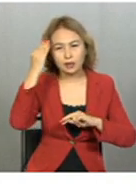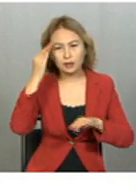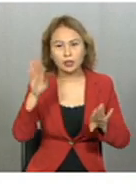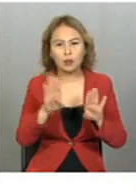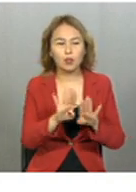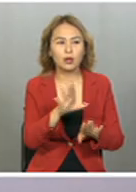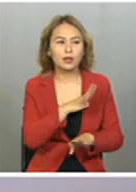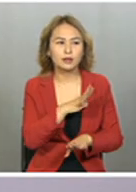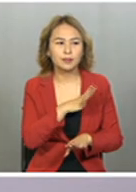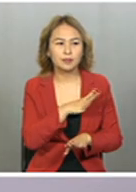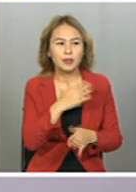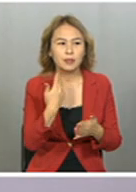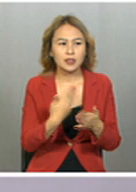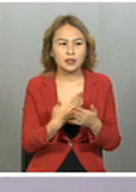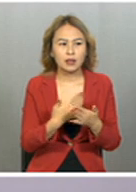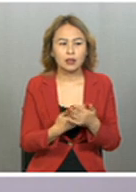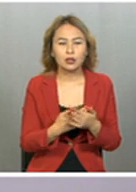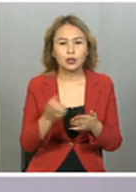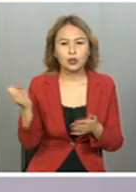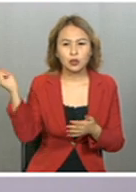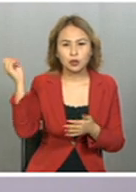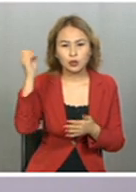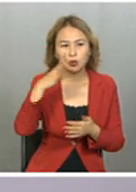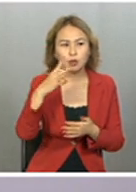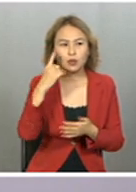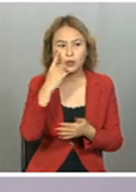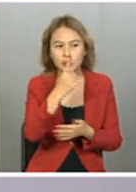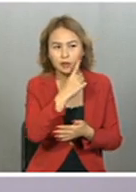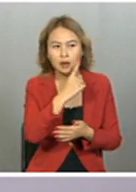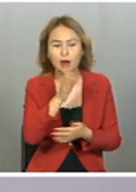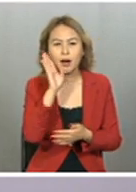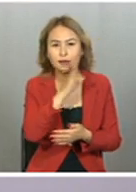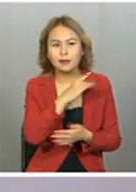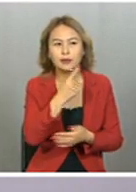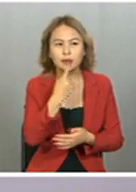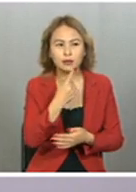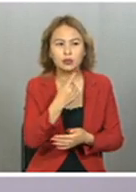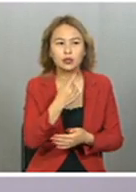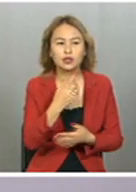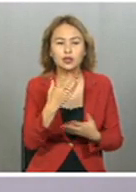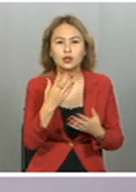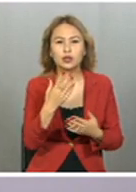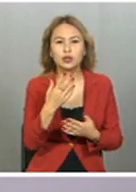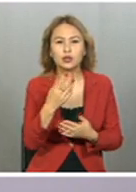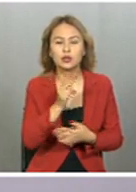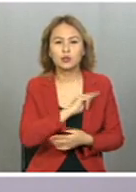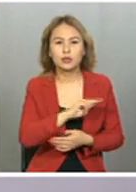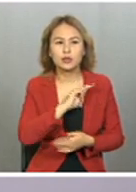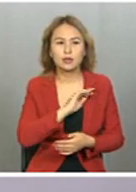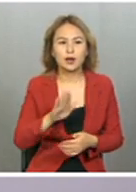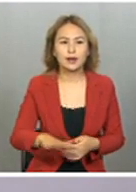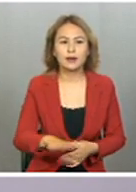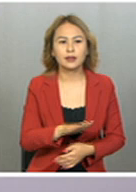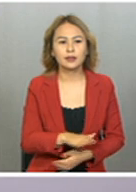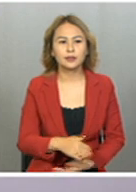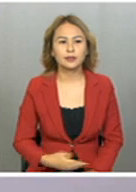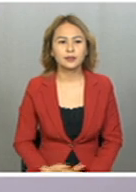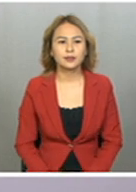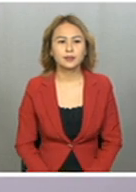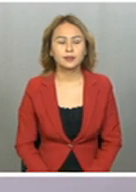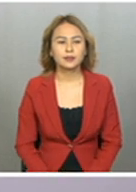мағыналарда болады. Мысалы, күннің көзі, ана тілі, жұмыстың аяғы.